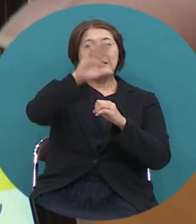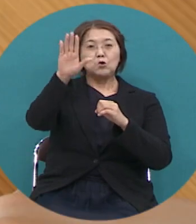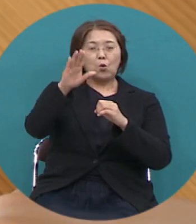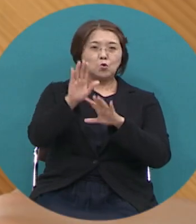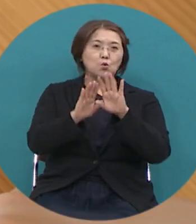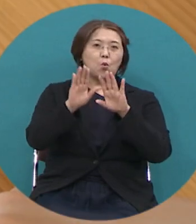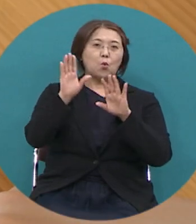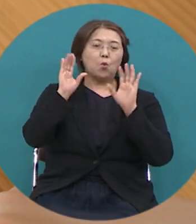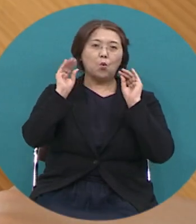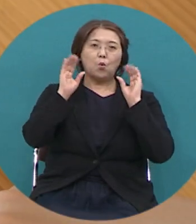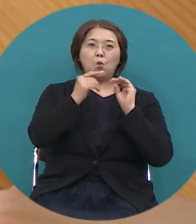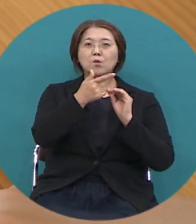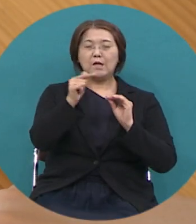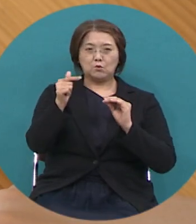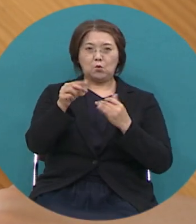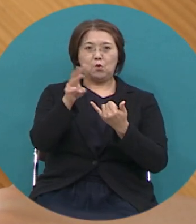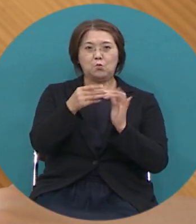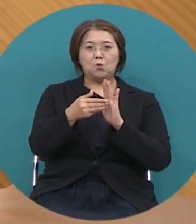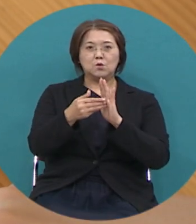が分かりやすくなりました。